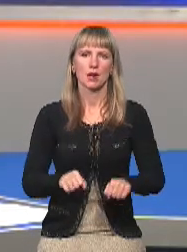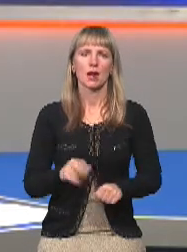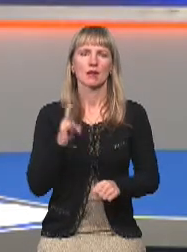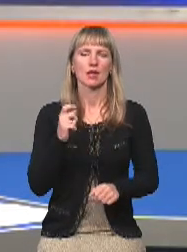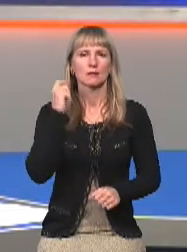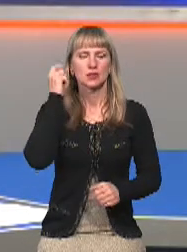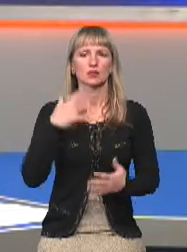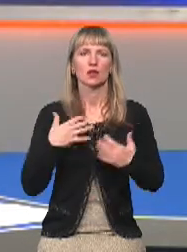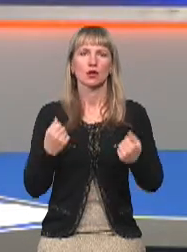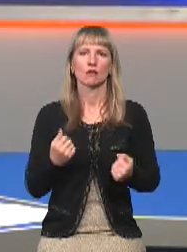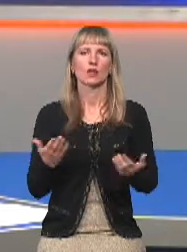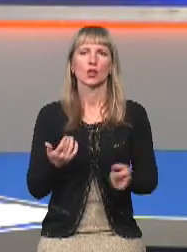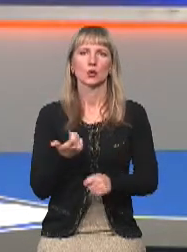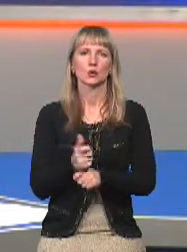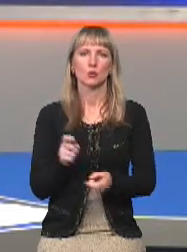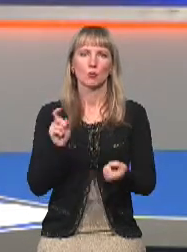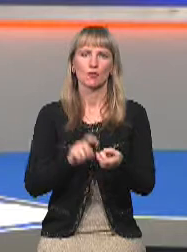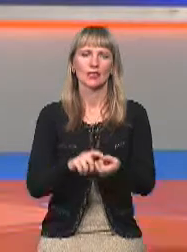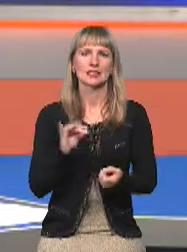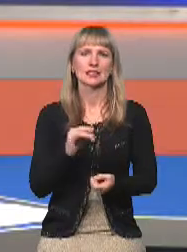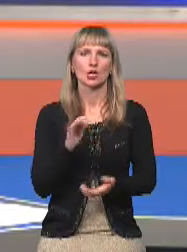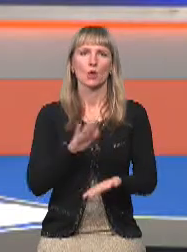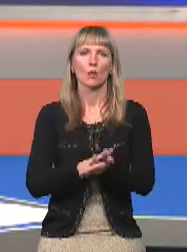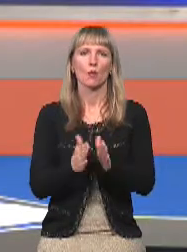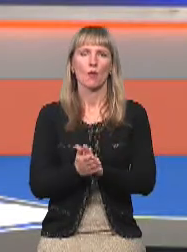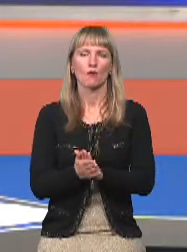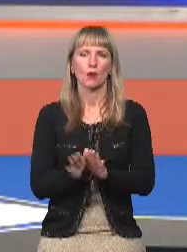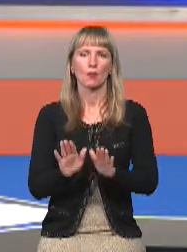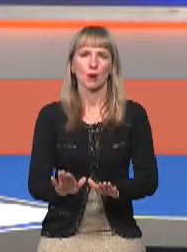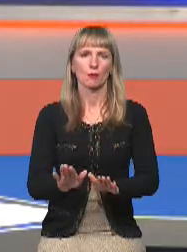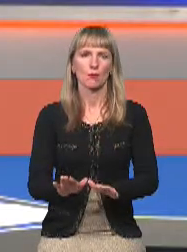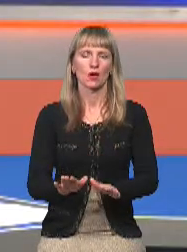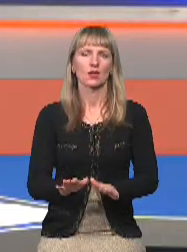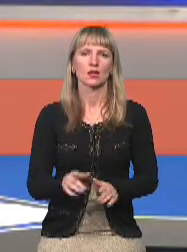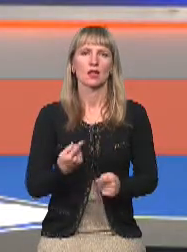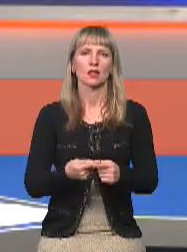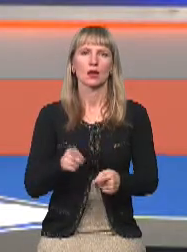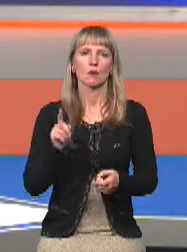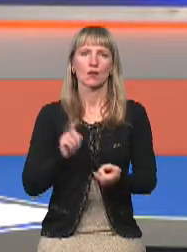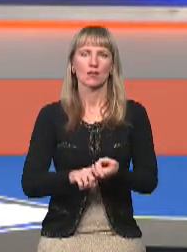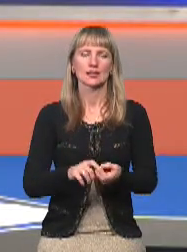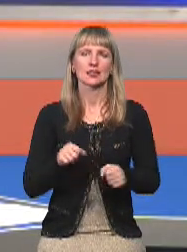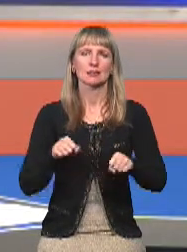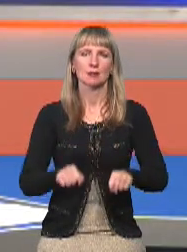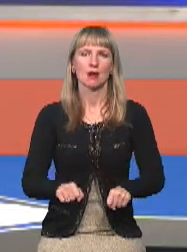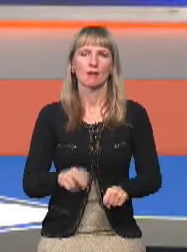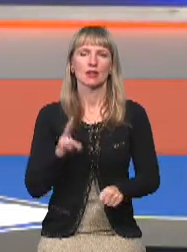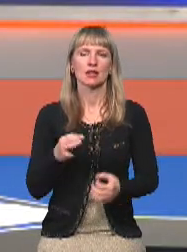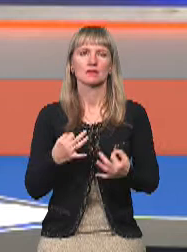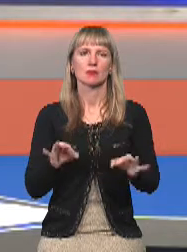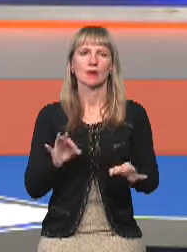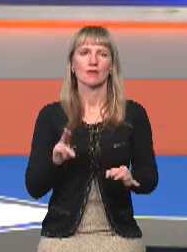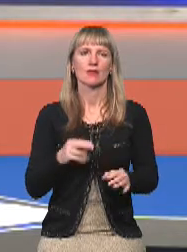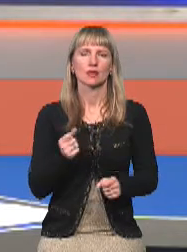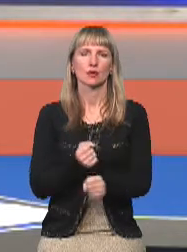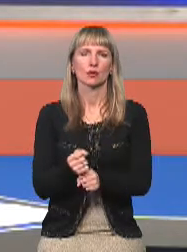здоров'я, яке дуже пов'язане із умовами перебування. Це також пов'язане із дотриманням права на свободу від